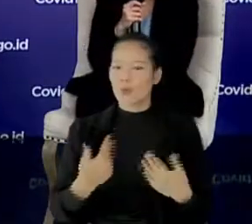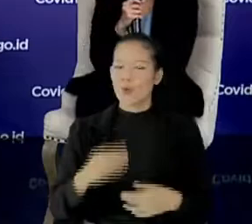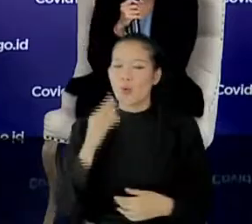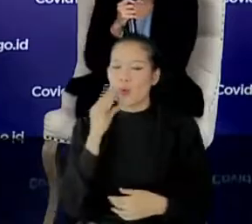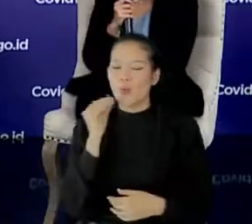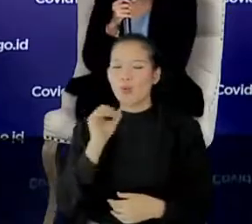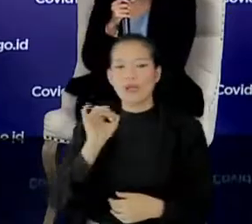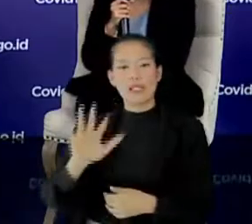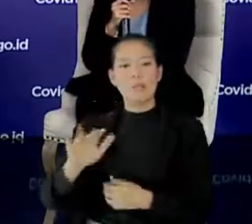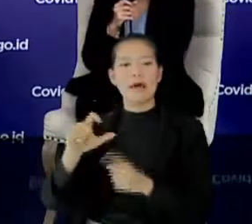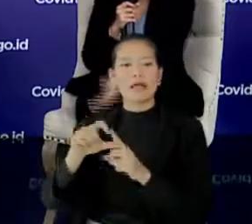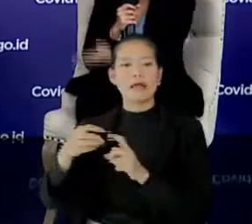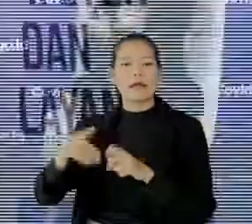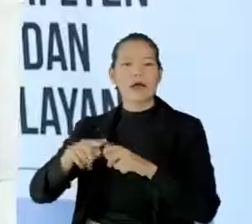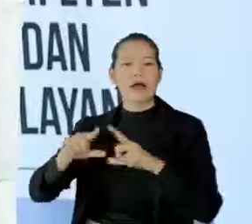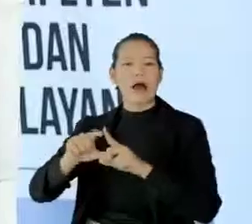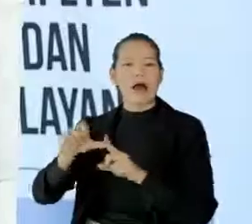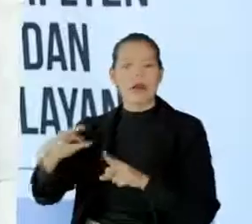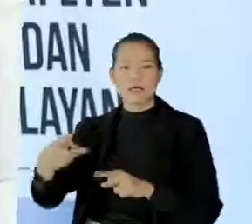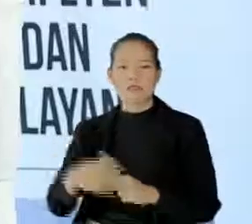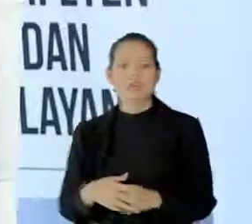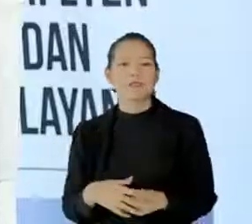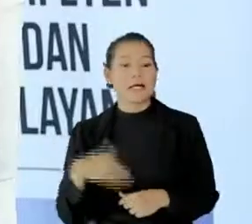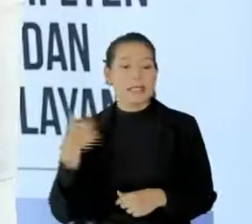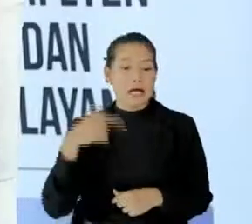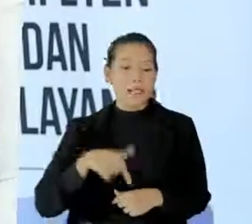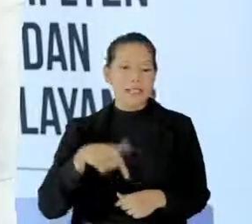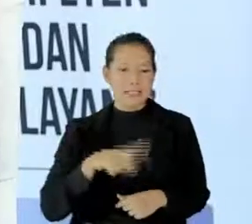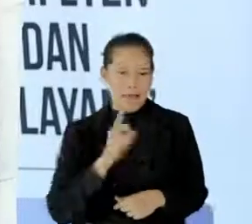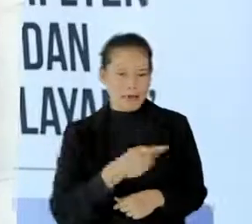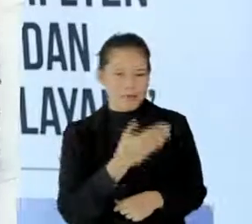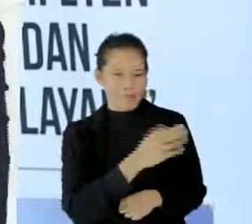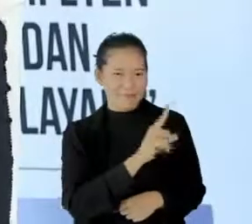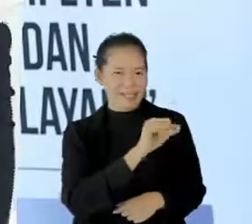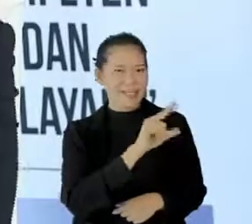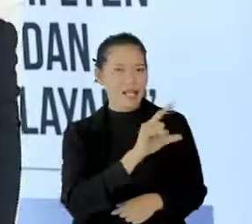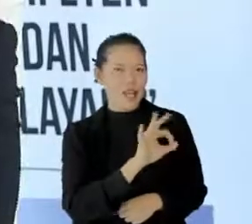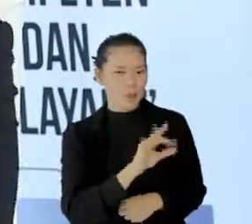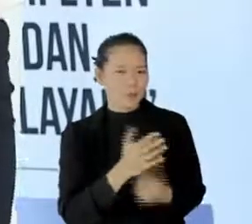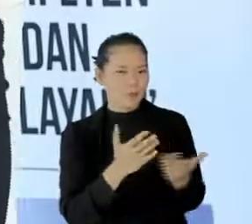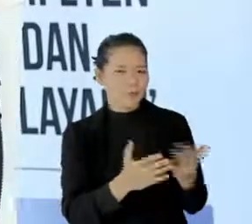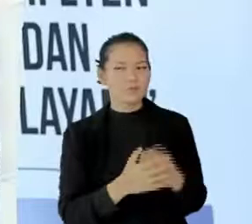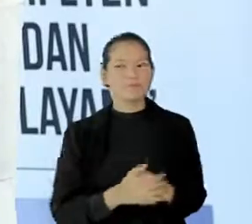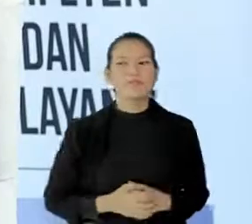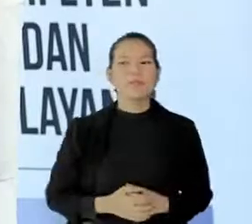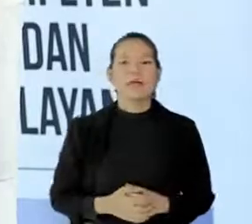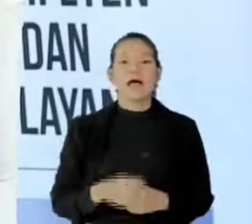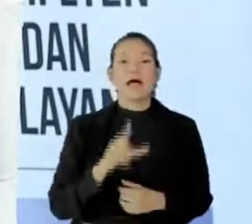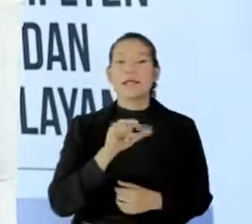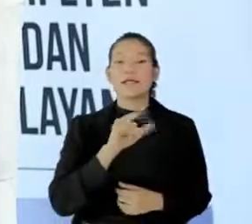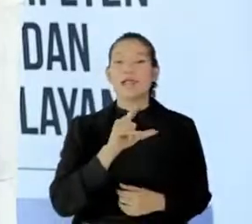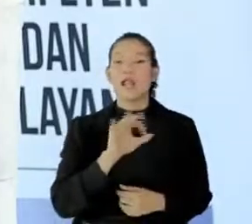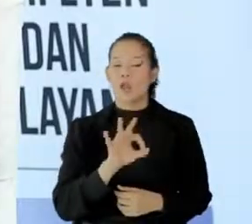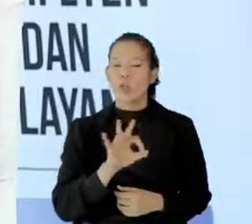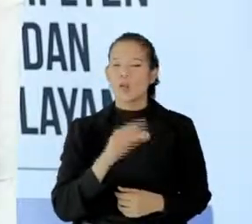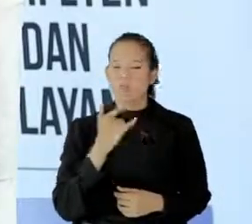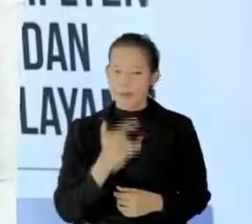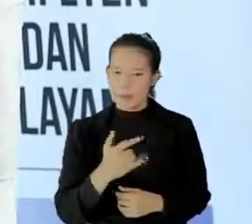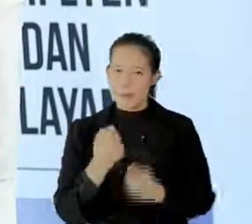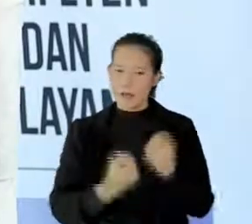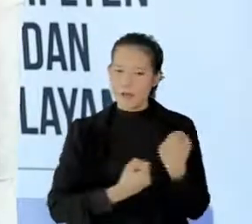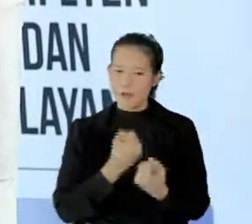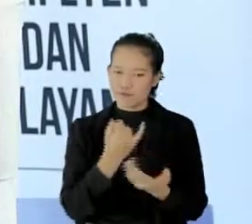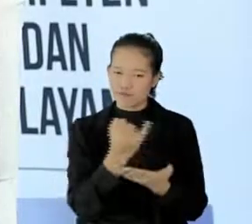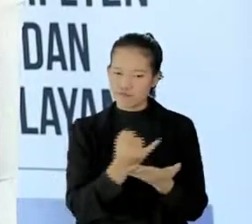luar biasa loh. Dan sekarang nih kayaknya udah nggak sabar, ada Mas Lilo, kita tanya Mas Lilo nih Mas. Mas Lilo ini juga masih terus